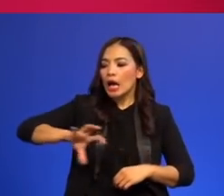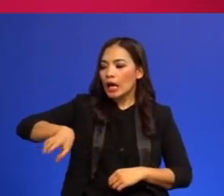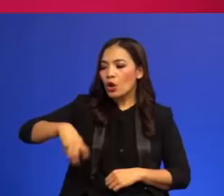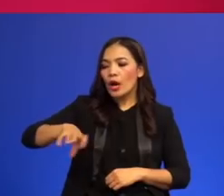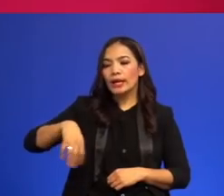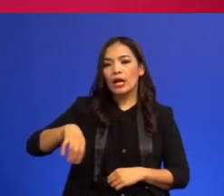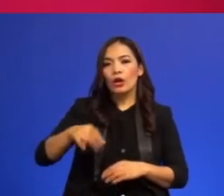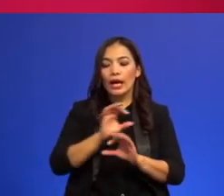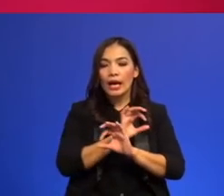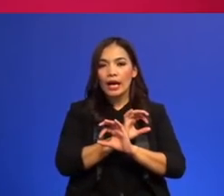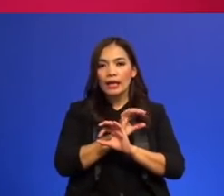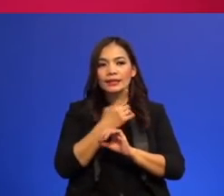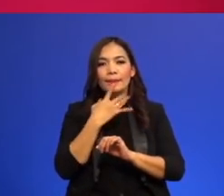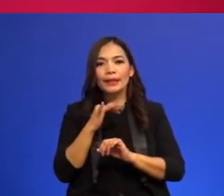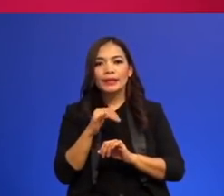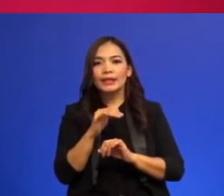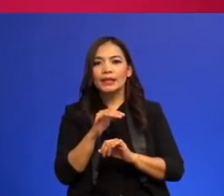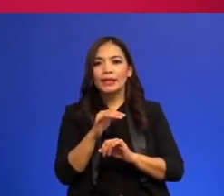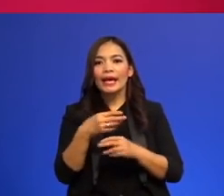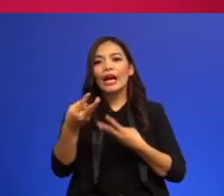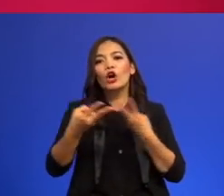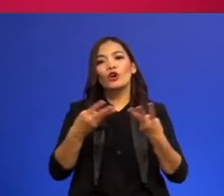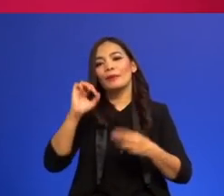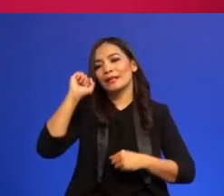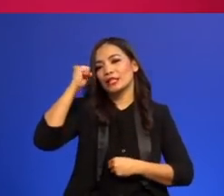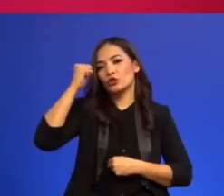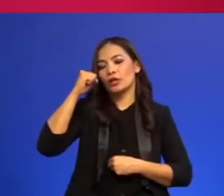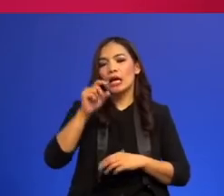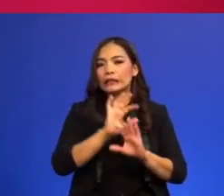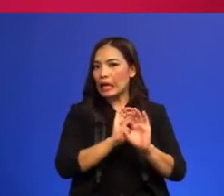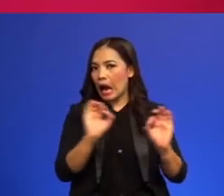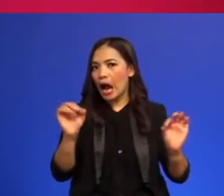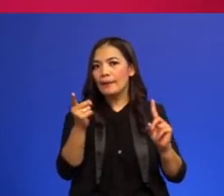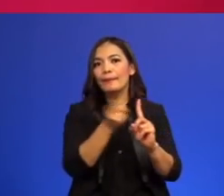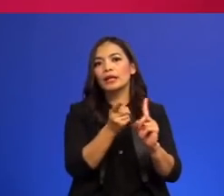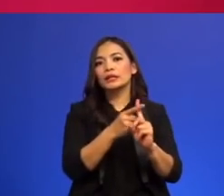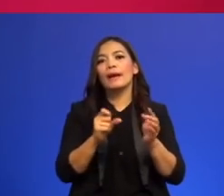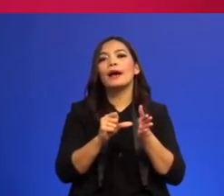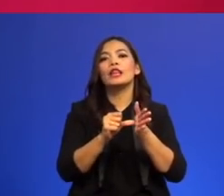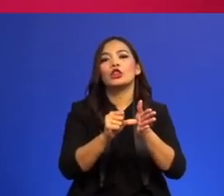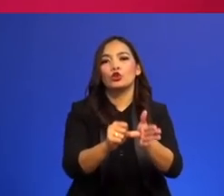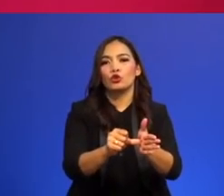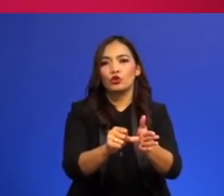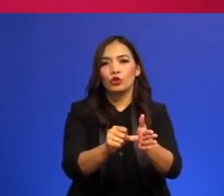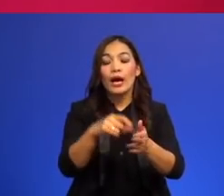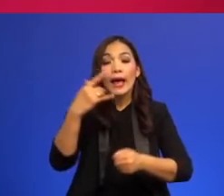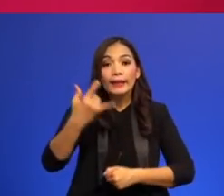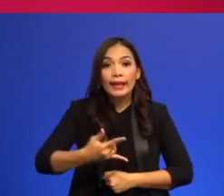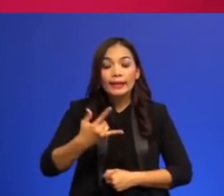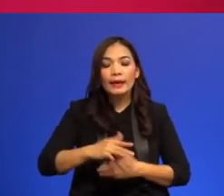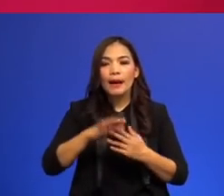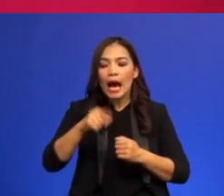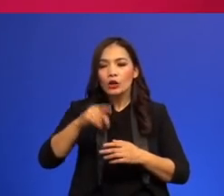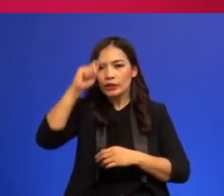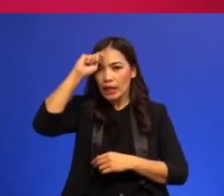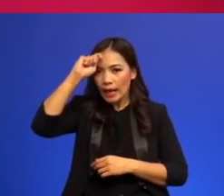Keluarga-keluarga yang tidak mampu. Jadi yang tidak mampu jangan dipaksa membantu. Dan tetap